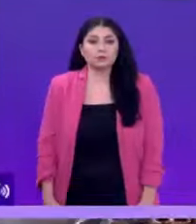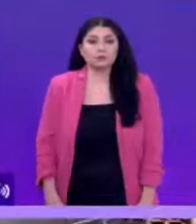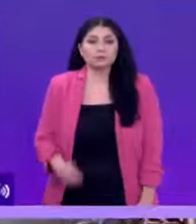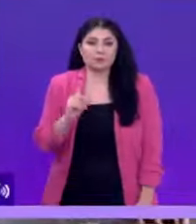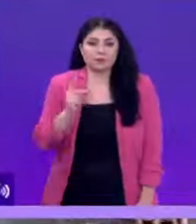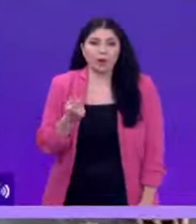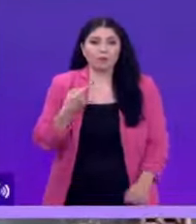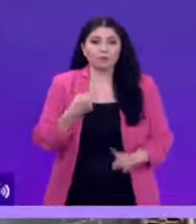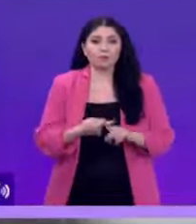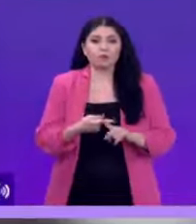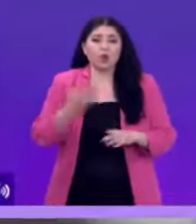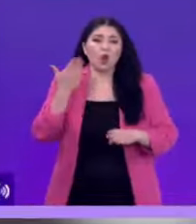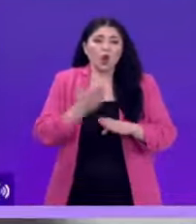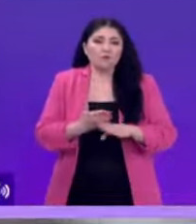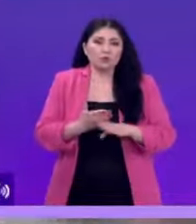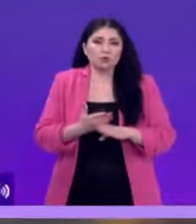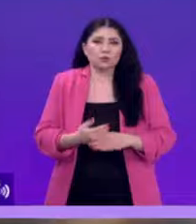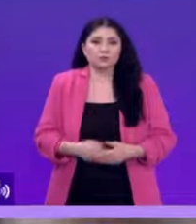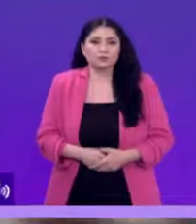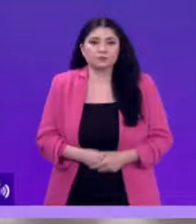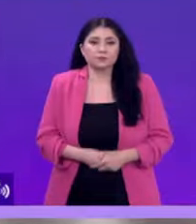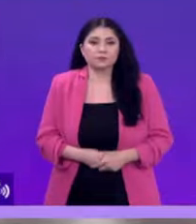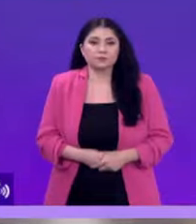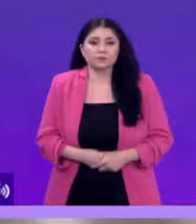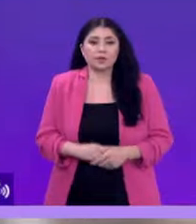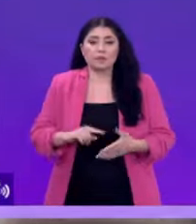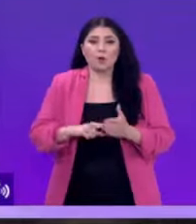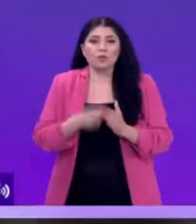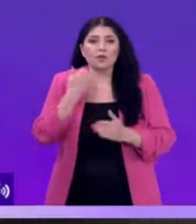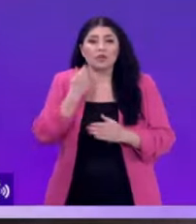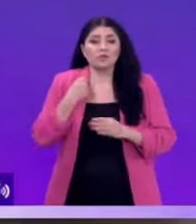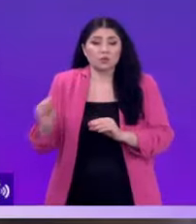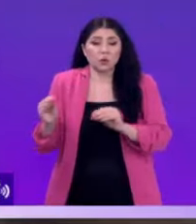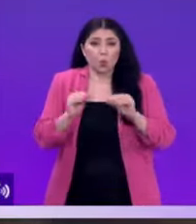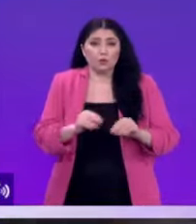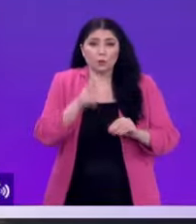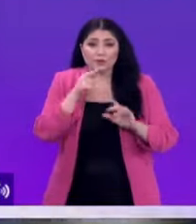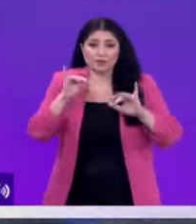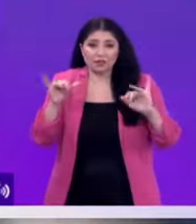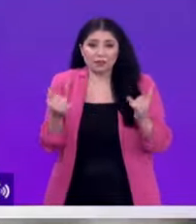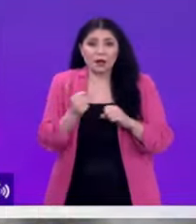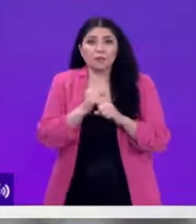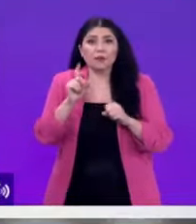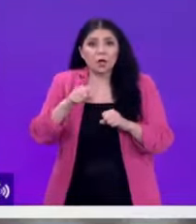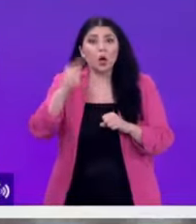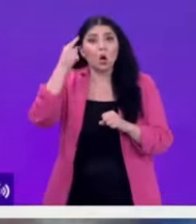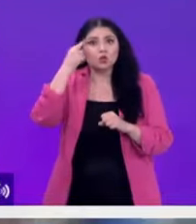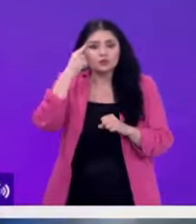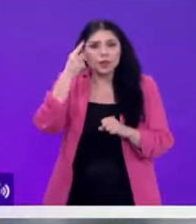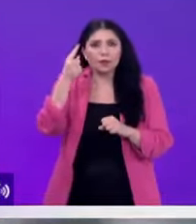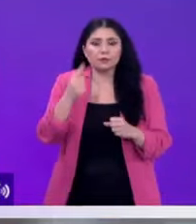Are arsuri, dar și traumatisme. V-am spus, toate persoanele, în momentul în care au fost preluate de la fața locului, erau conștiente.